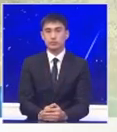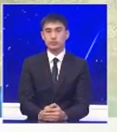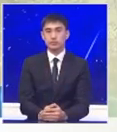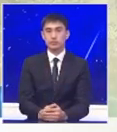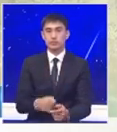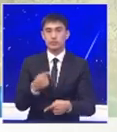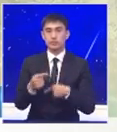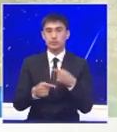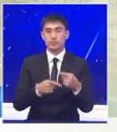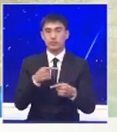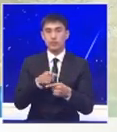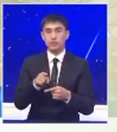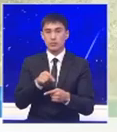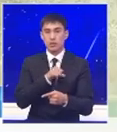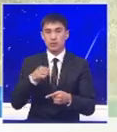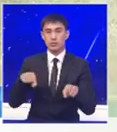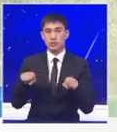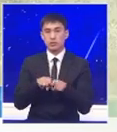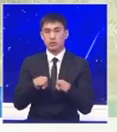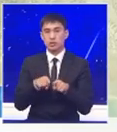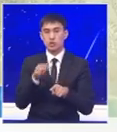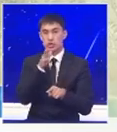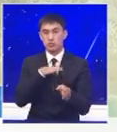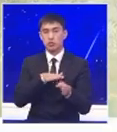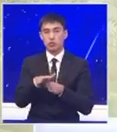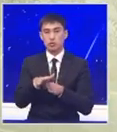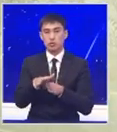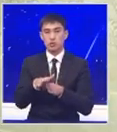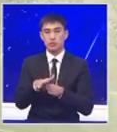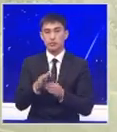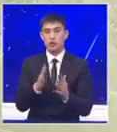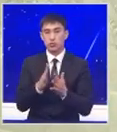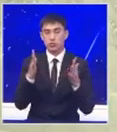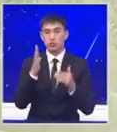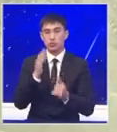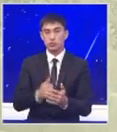ақырын жылып кел болса, жасы бар. Келіңіздер жасап жатпасын.